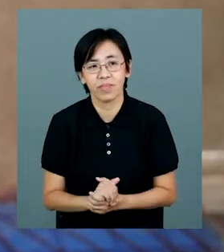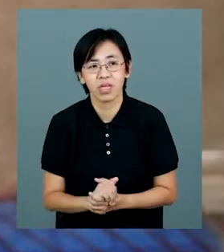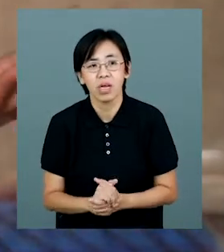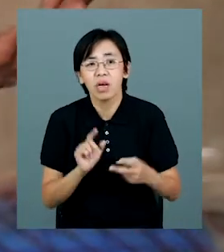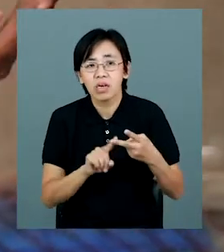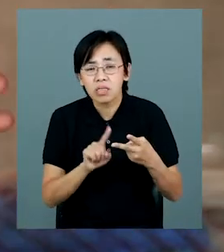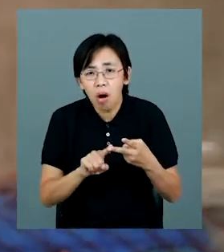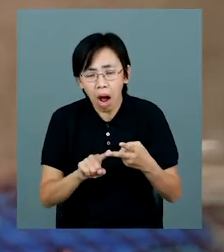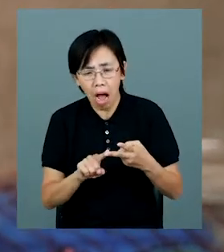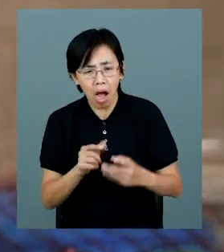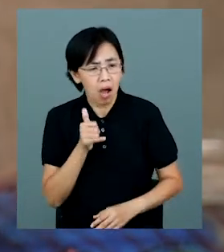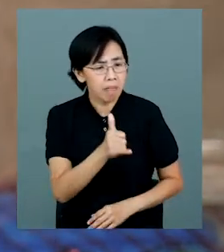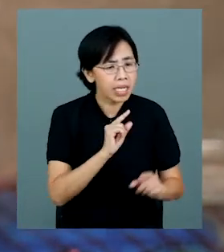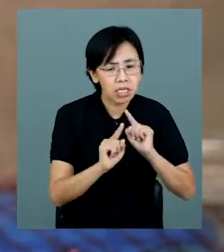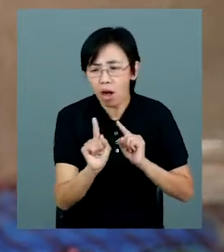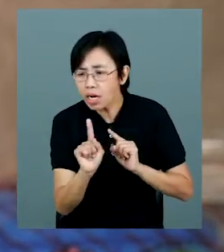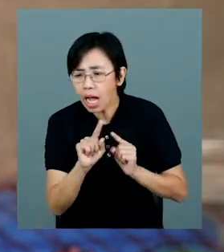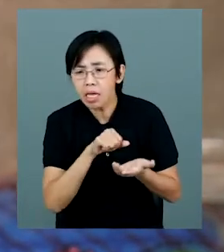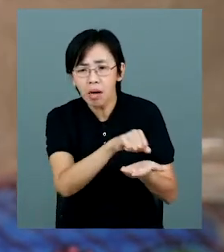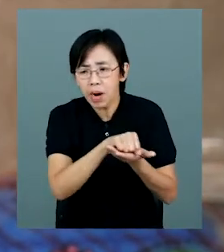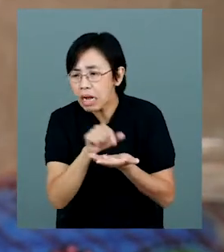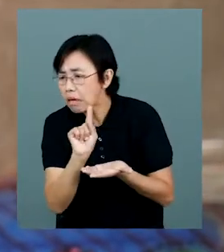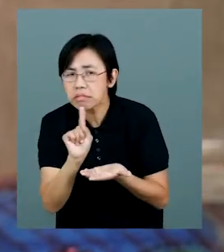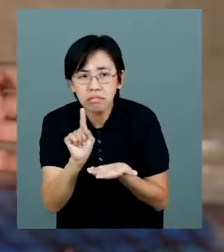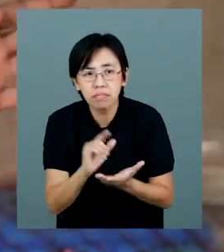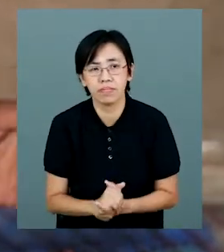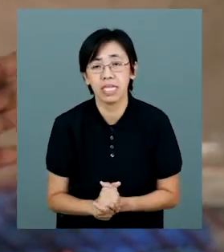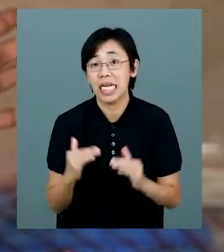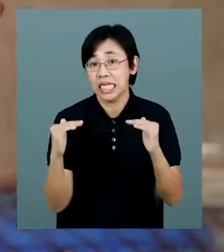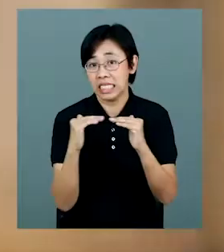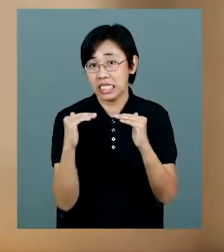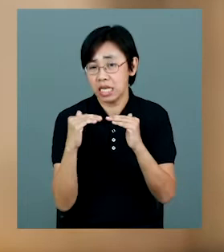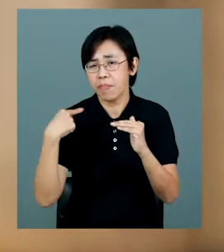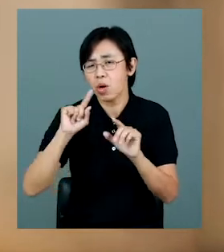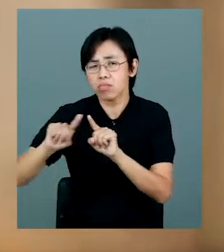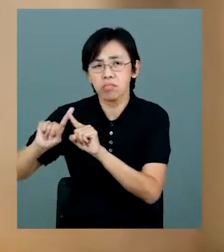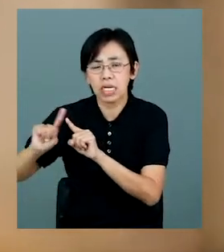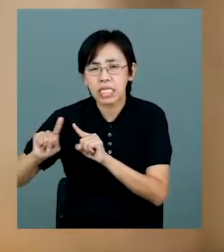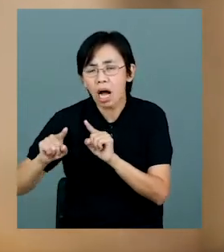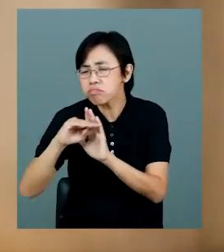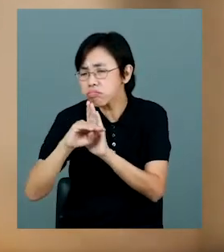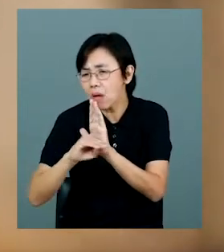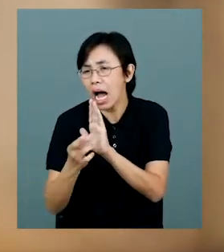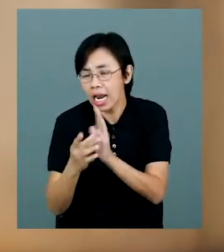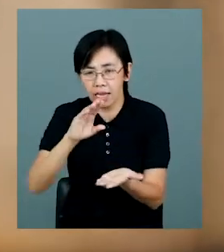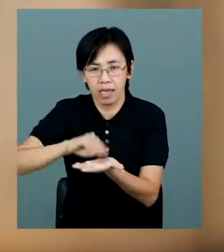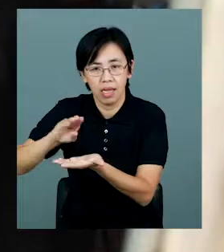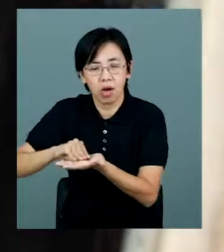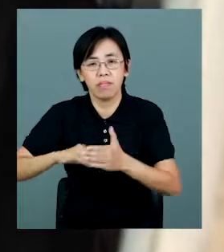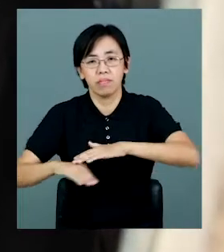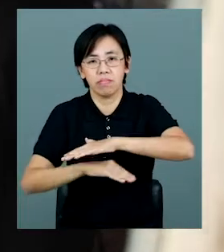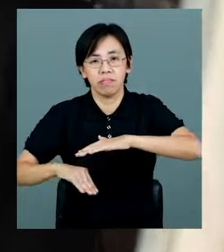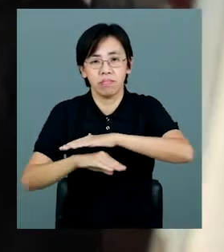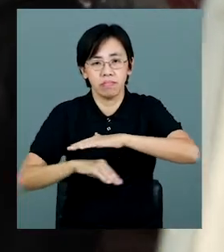าจะต้องเข้าไปรับบริการที่ไหน3คือสิทธิ์ที่เขามีเนี่ยเขาได้รับสิทธิประโยชน์ที่เขาควรจะได้รับคือมันเป็นข้อมูลพื้นฐ